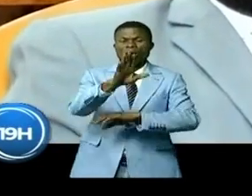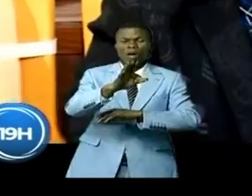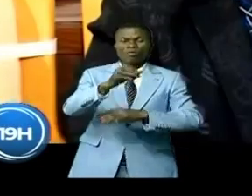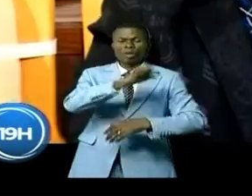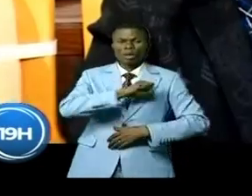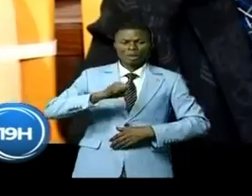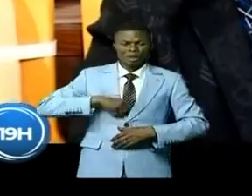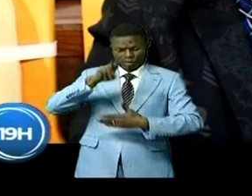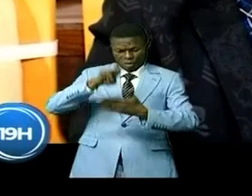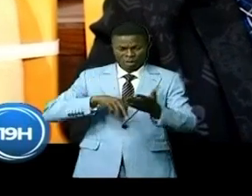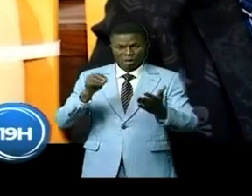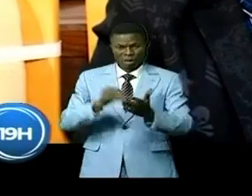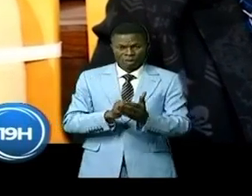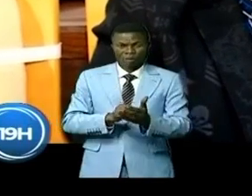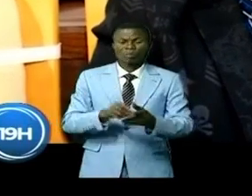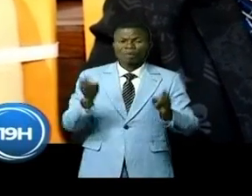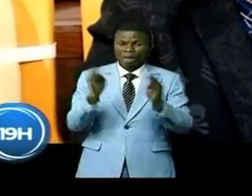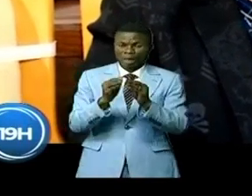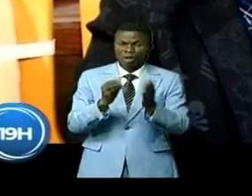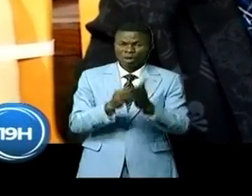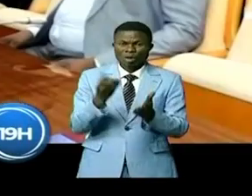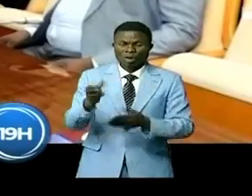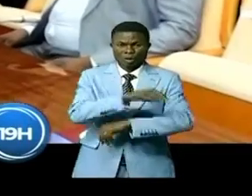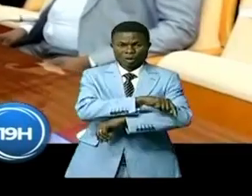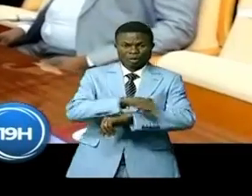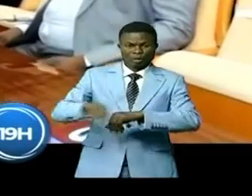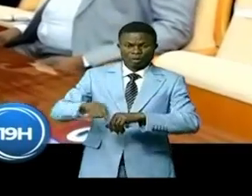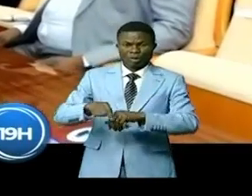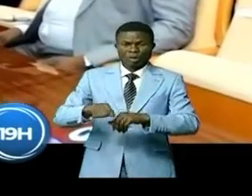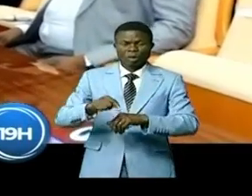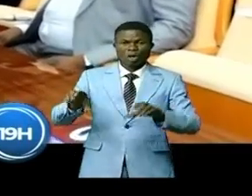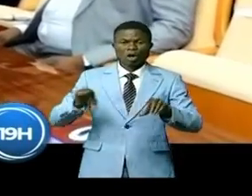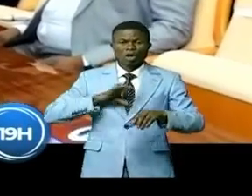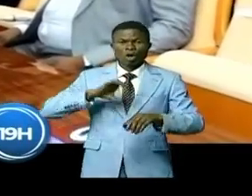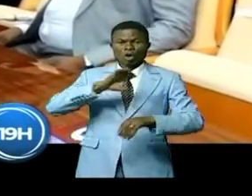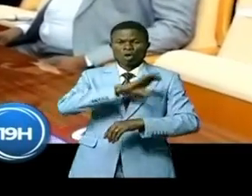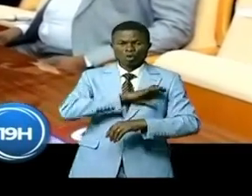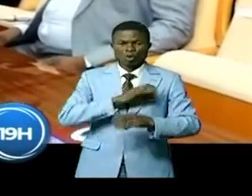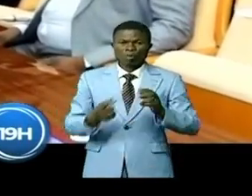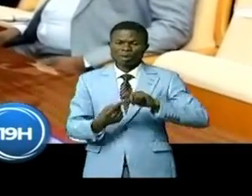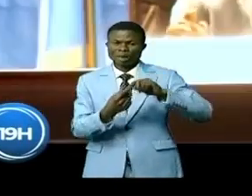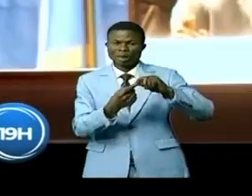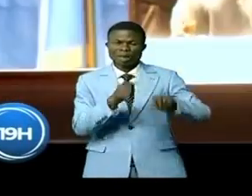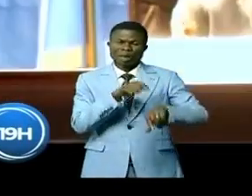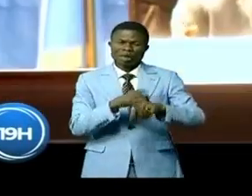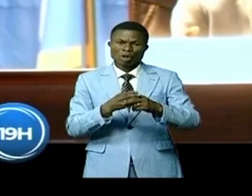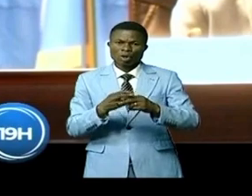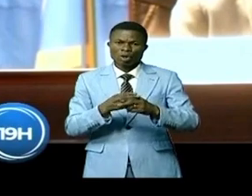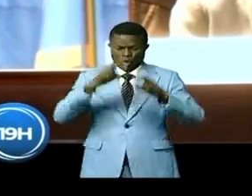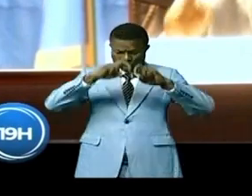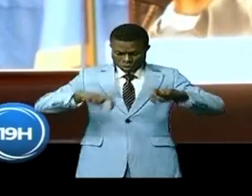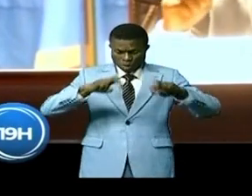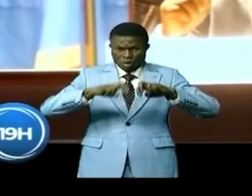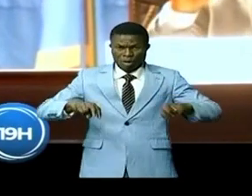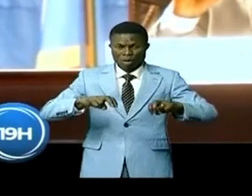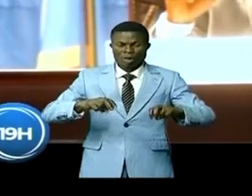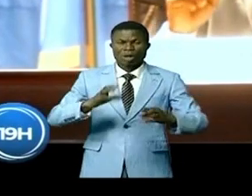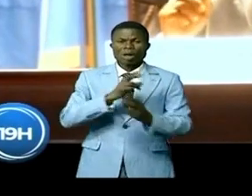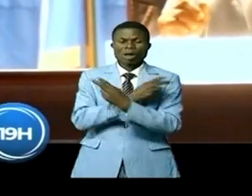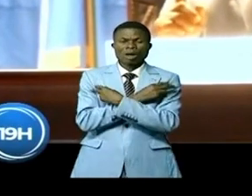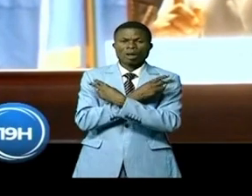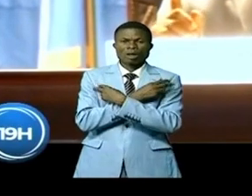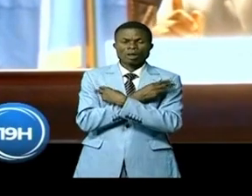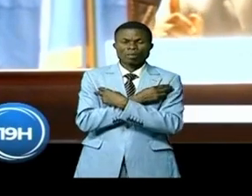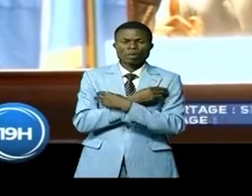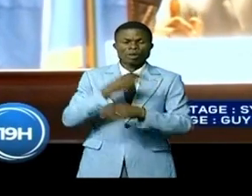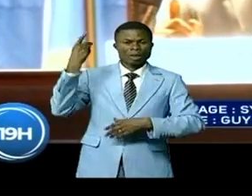lecture. Au cours de la même plénière, les bureaux de la commission spéciale temporaire chargée de l'exploitation des vacances parlementaires pour